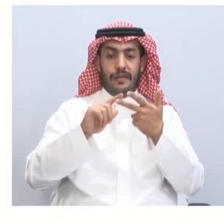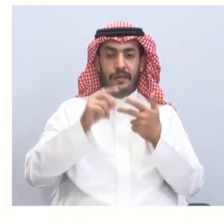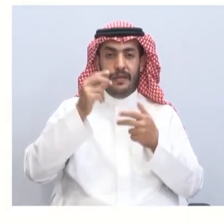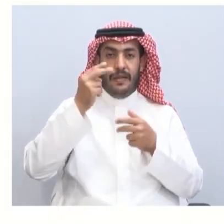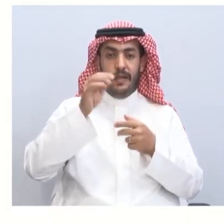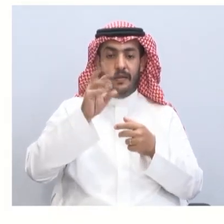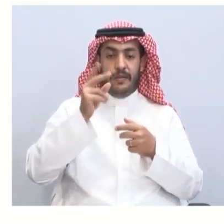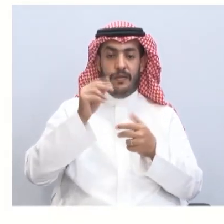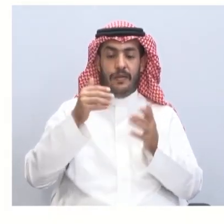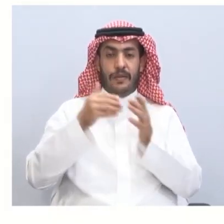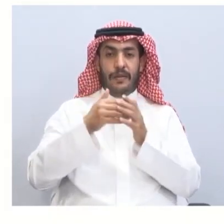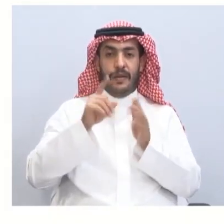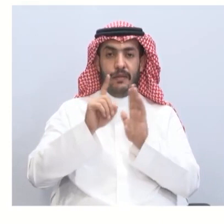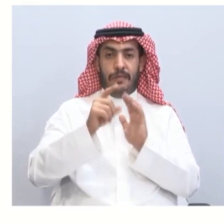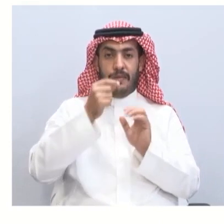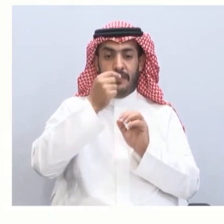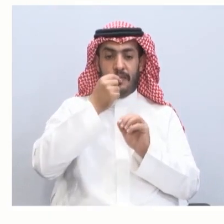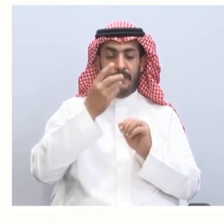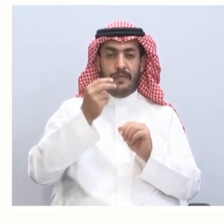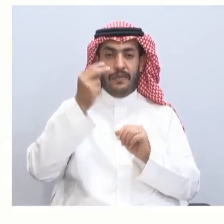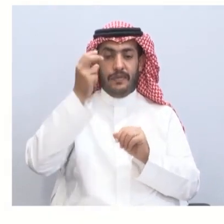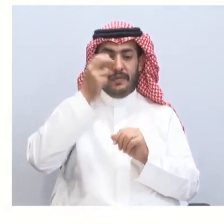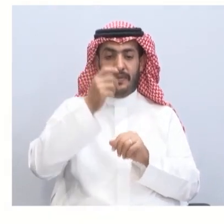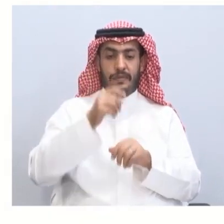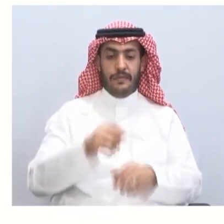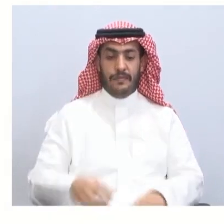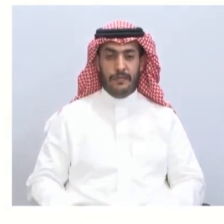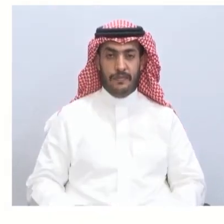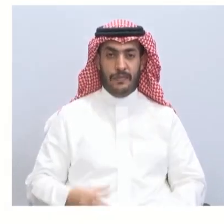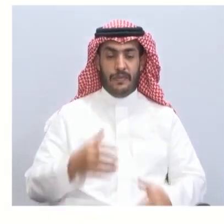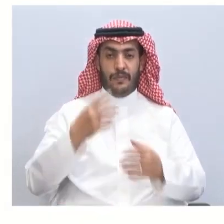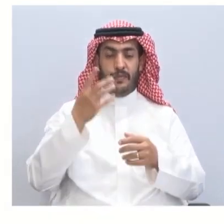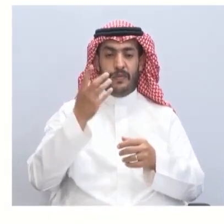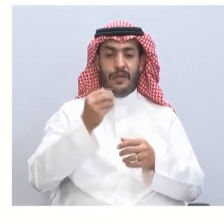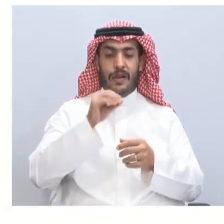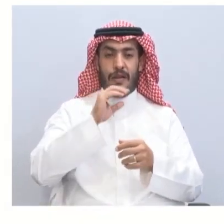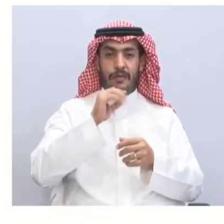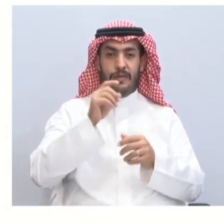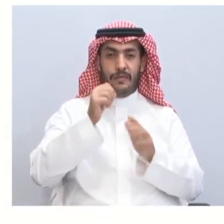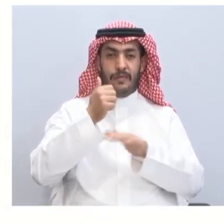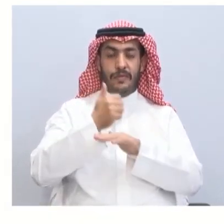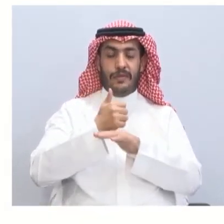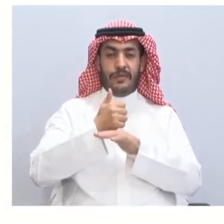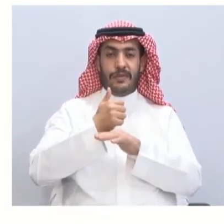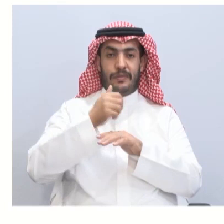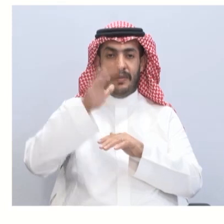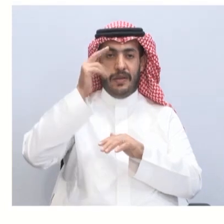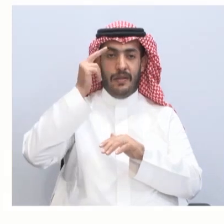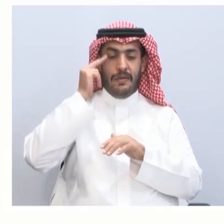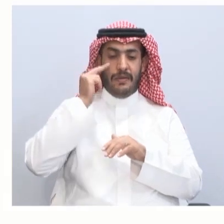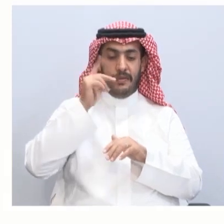تركي واخرهم الامام عبد الرحمن بن فيصل بن تركي والد المؤسس الملك عبد العزيز رحمه